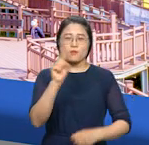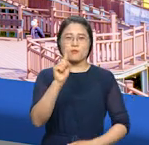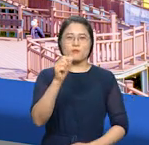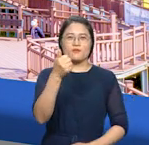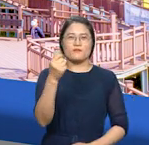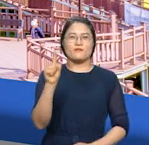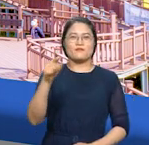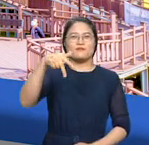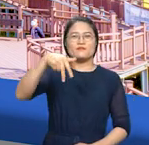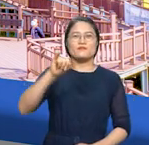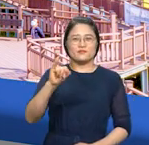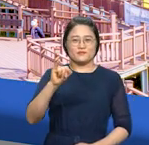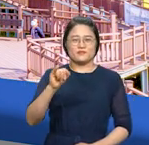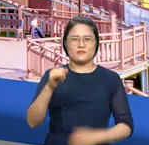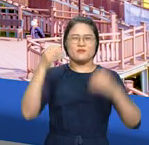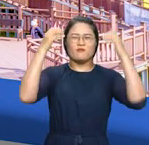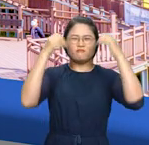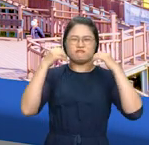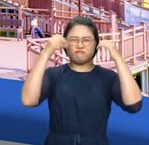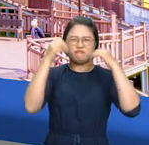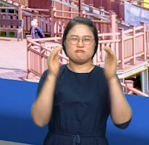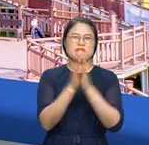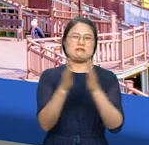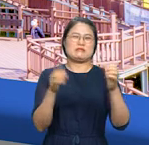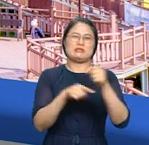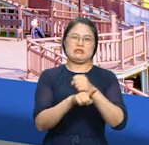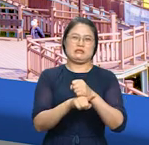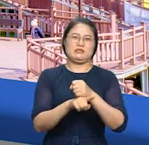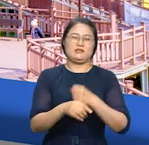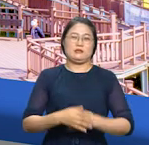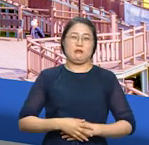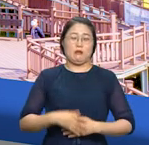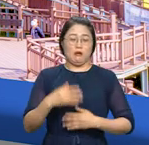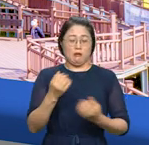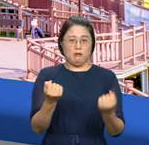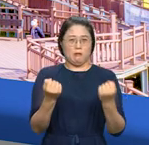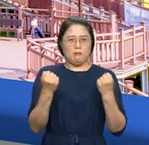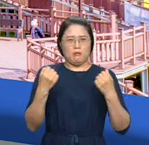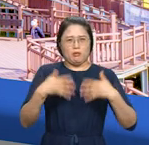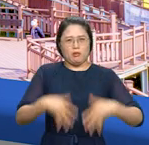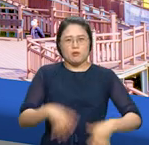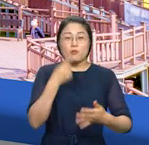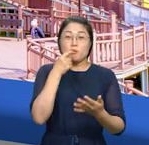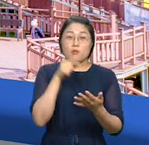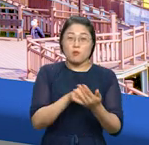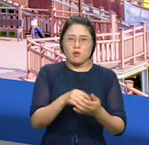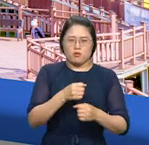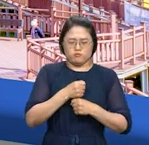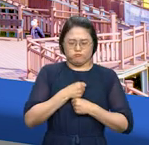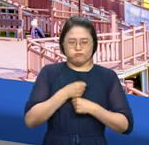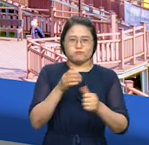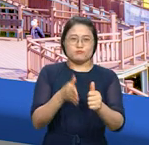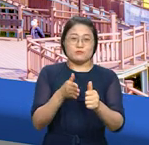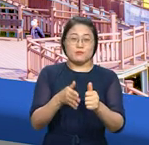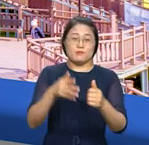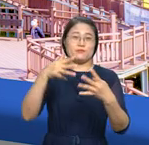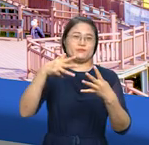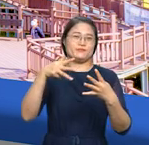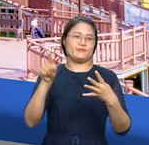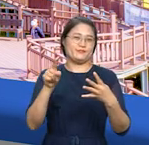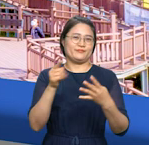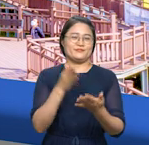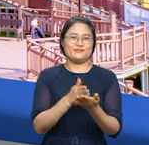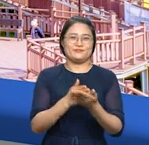하지입니다. 본격적인 여름이 시작된 것인데요. 체력이 약해질 수 있는 이때 건강 유의하시길 바라며 6월